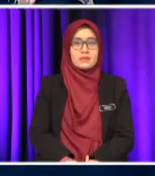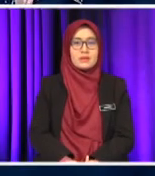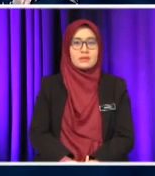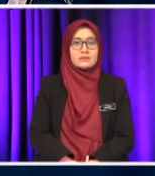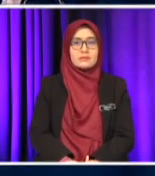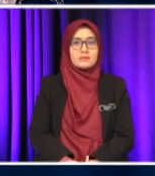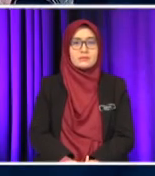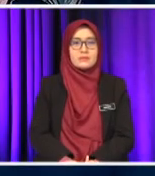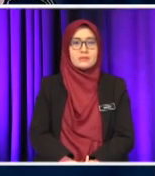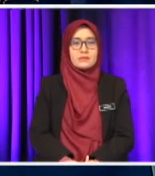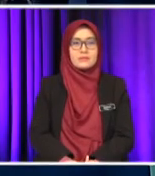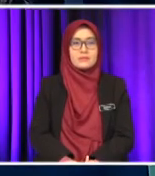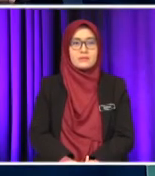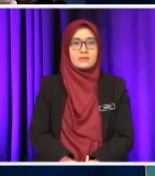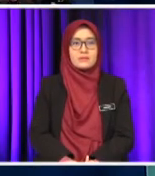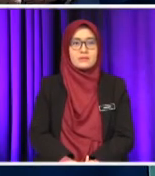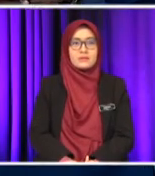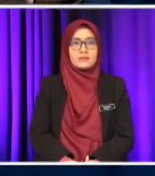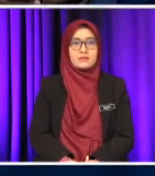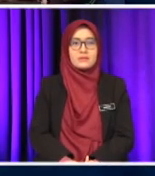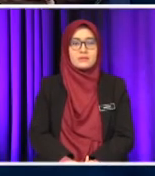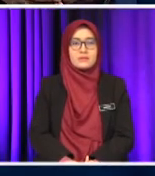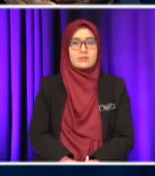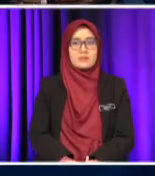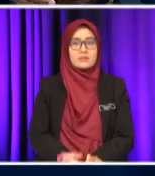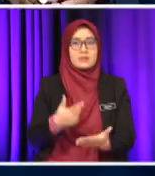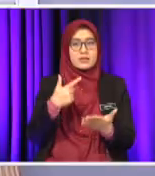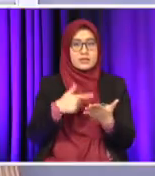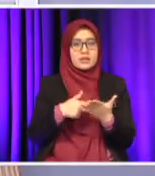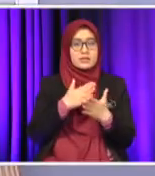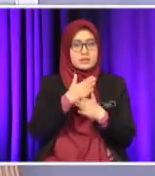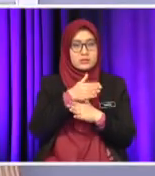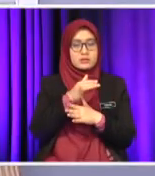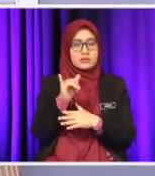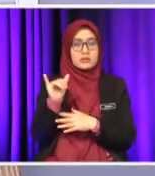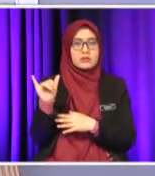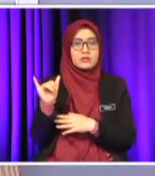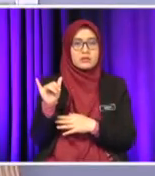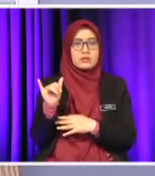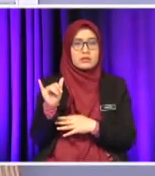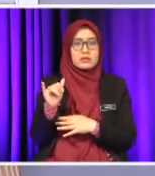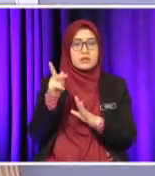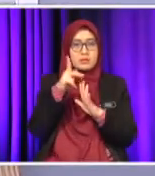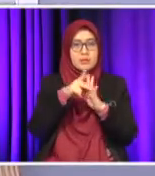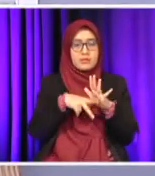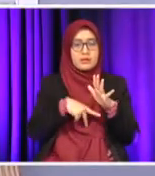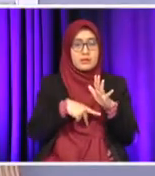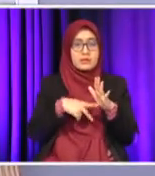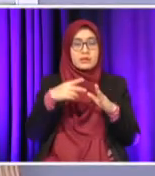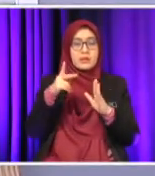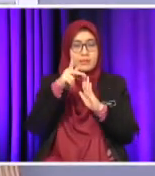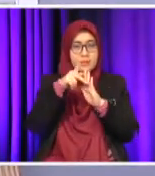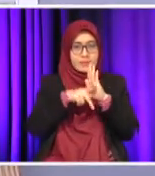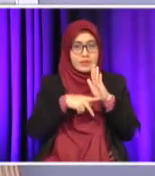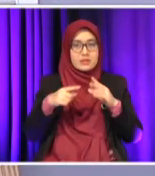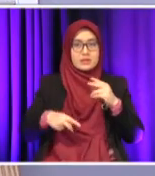keuntungan yang terlalu besar oke seterusnya seterusnya adalah perniagaan Cikgu masuk penjaga